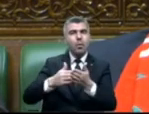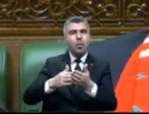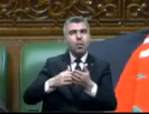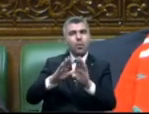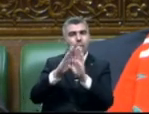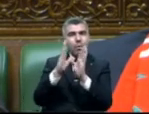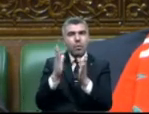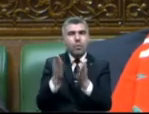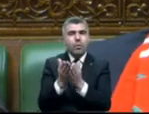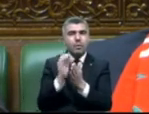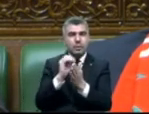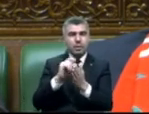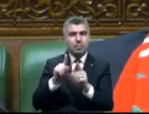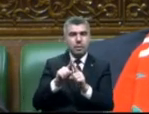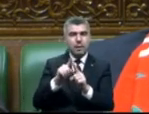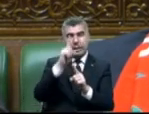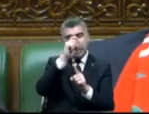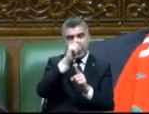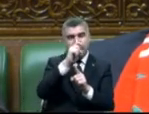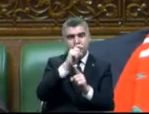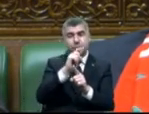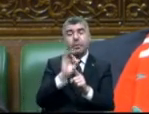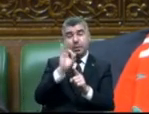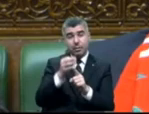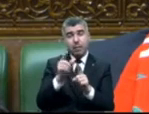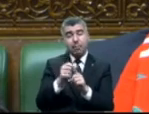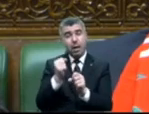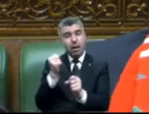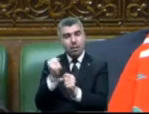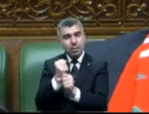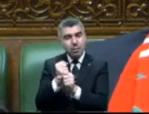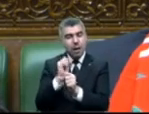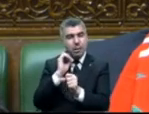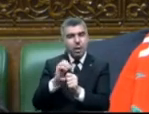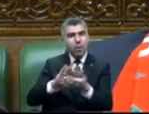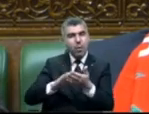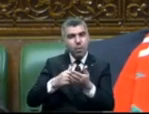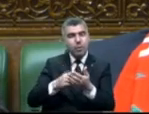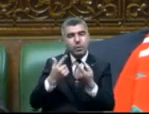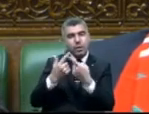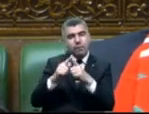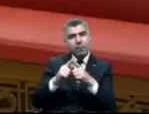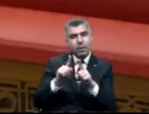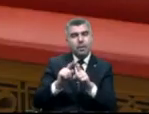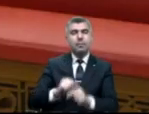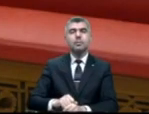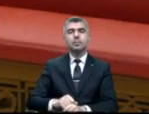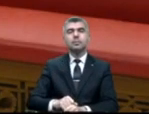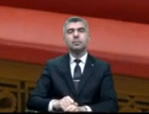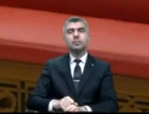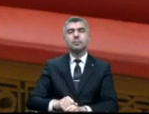ولا هاد القطاعات الحساسة كيف ما قلت هي اللي فيها سوق الشغل، يعني الوفرة ديال سوق الشغل، ولكن تأهيل دون المستوى.